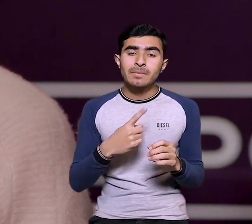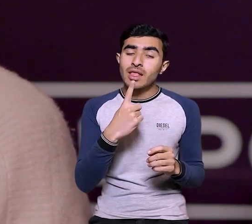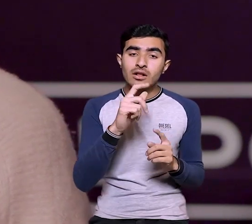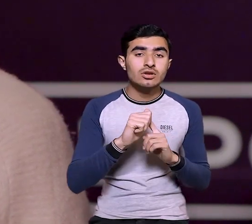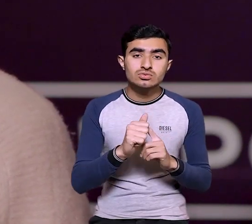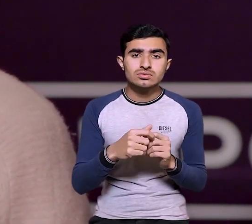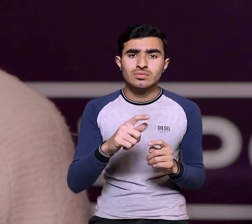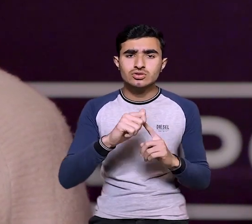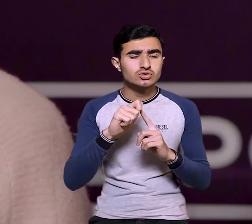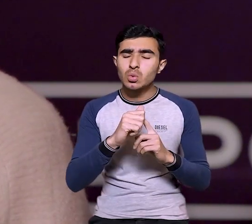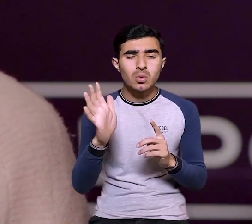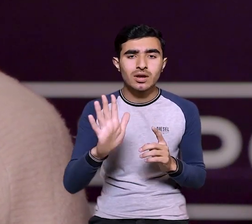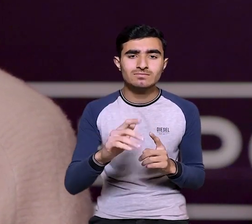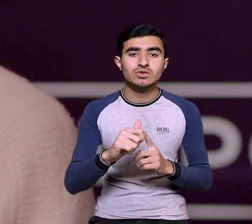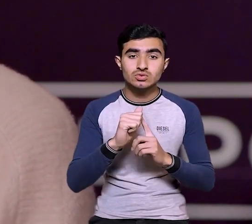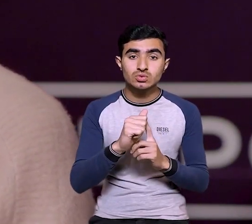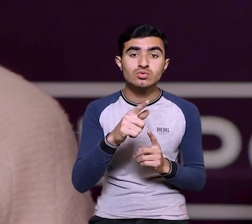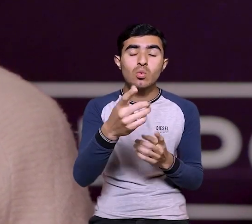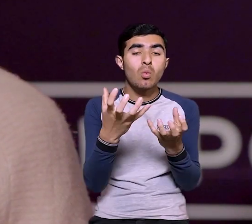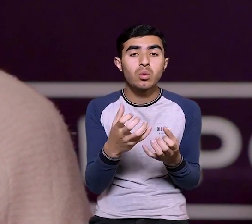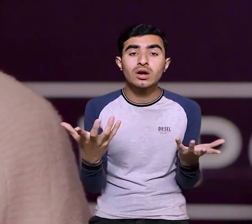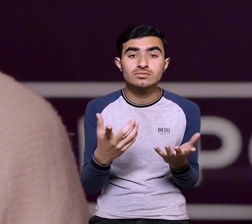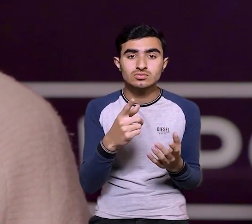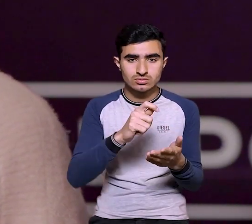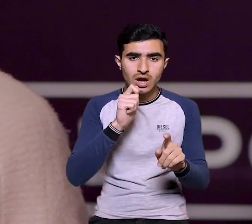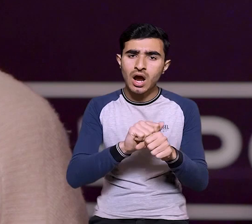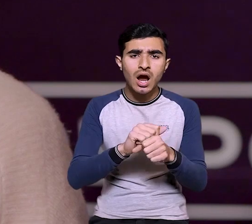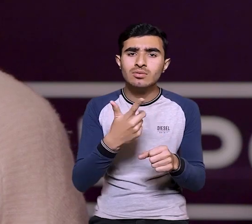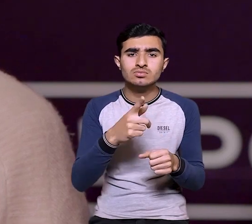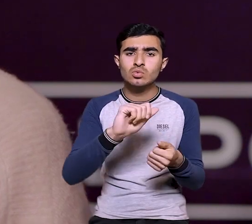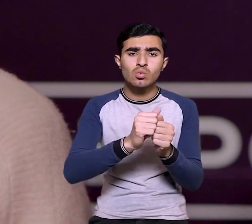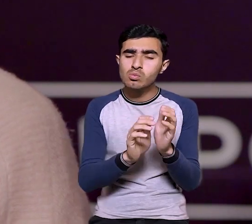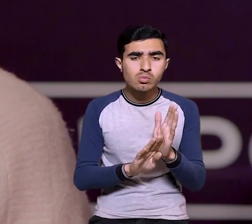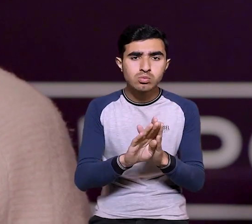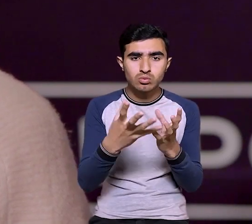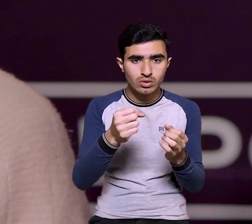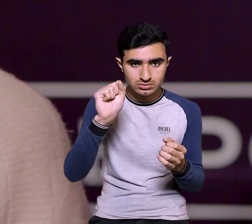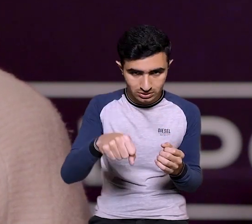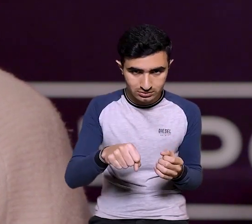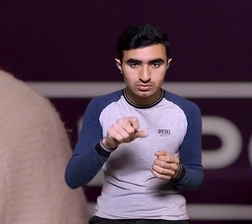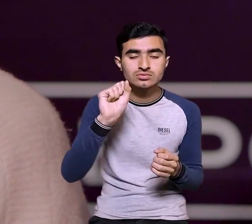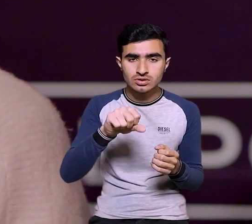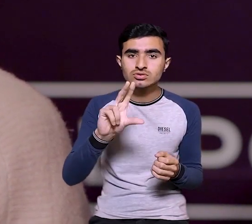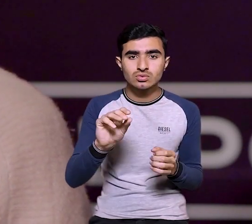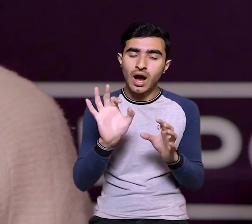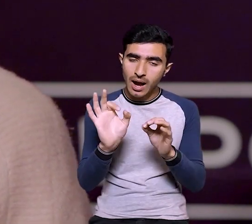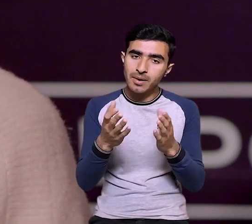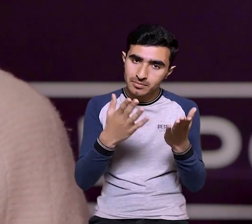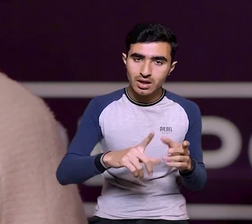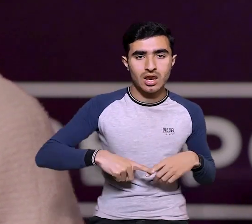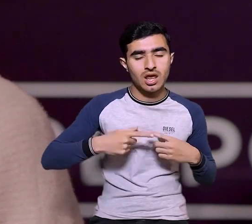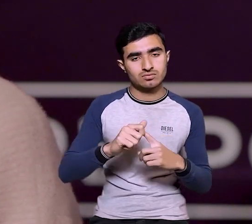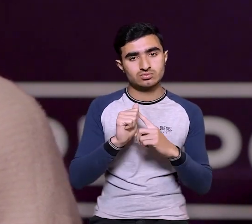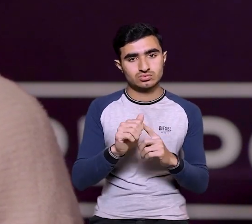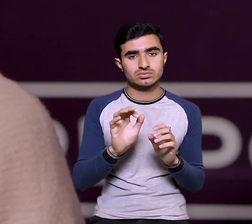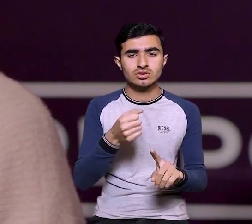साथ. But it doesn't matter. It is what is your input, how do you work, how do you take your work seriously. So this